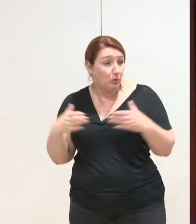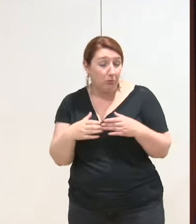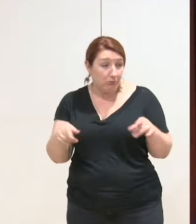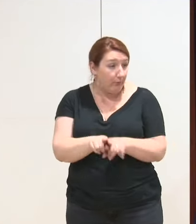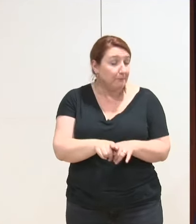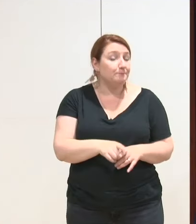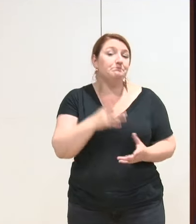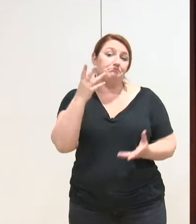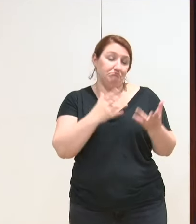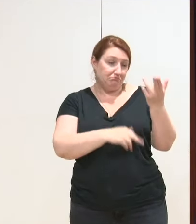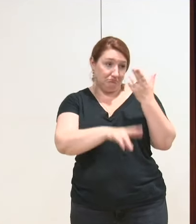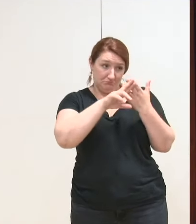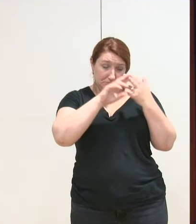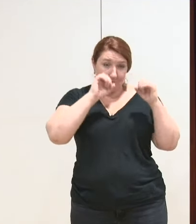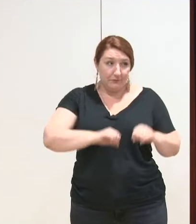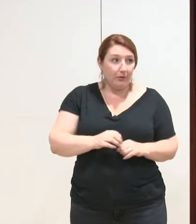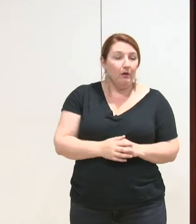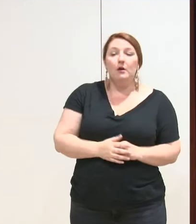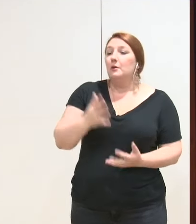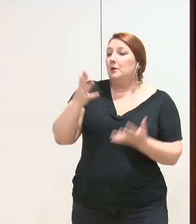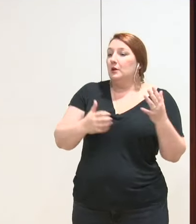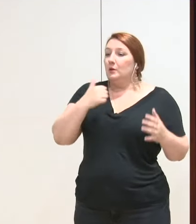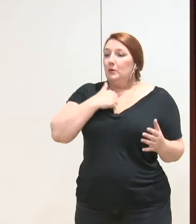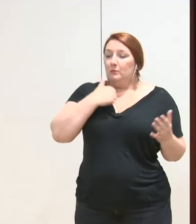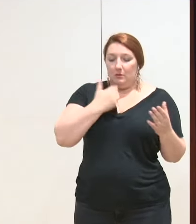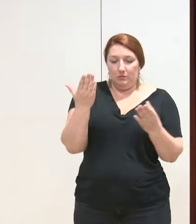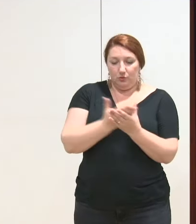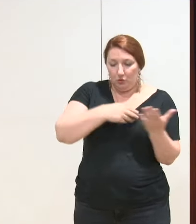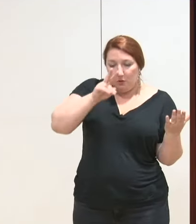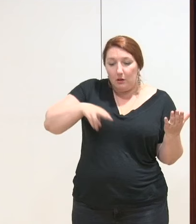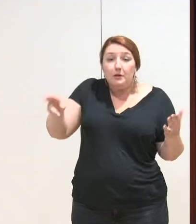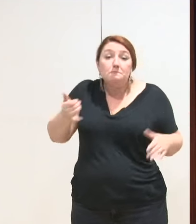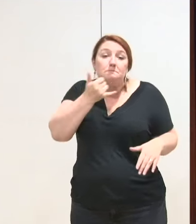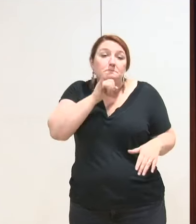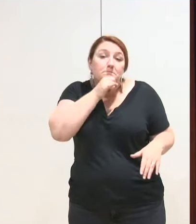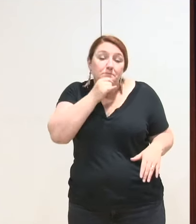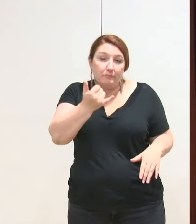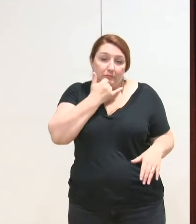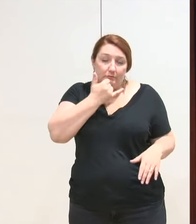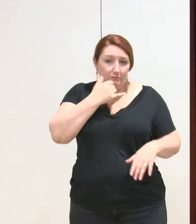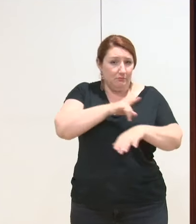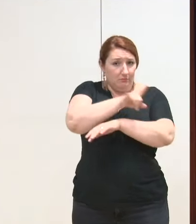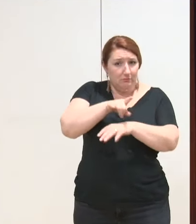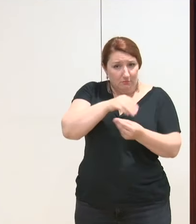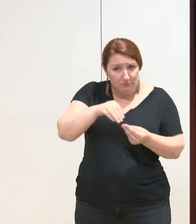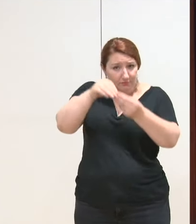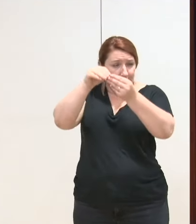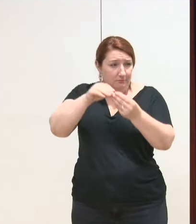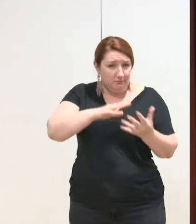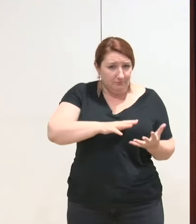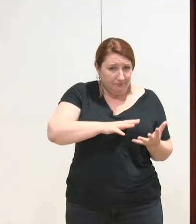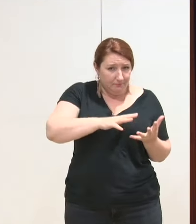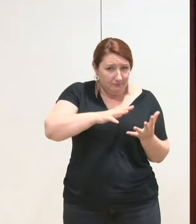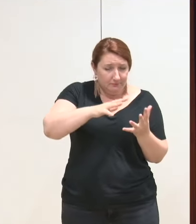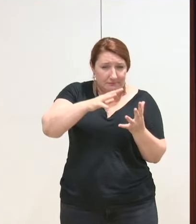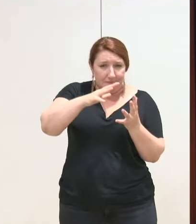à apporter je peux aussi avoir fait une erreur dans la lecture des documents les heures supplémentaires elles connaissent une évolution